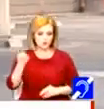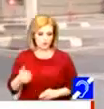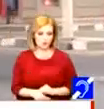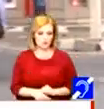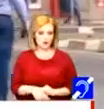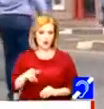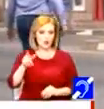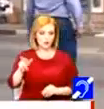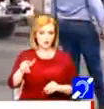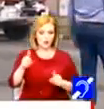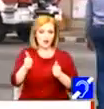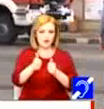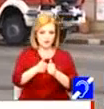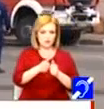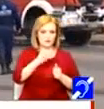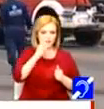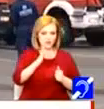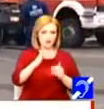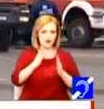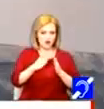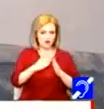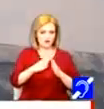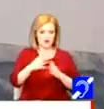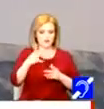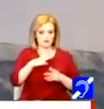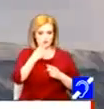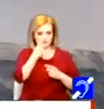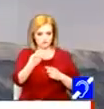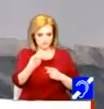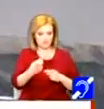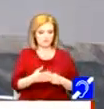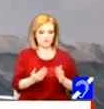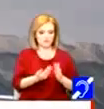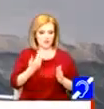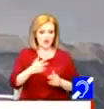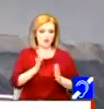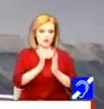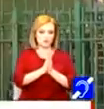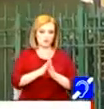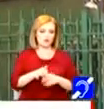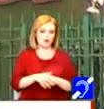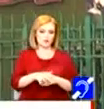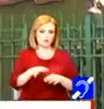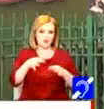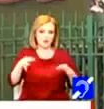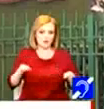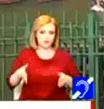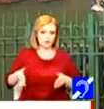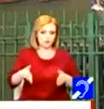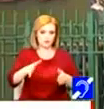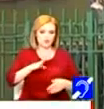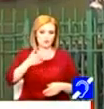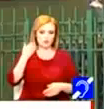Populația din zonă a fost anunțată prin sistemul RoAlert. Autoritățile au cerut oamenilor să elibereze drumurile de acces din zona afectată de